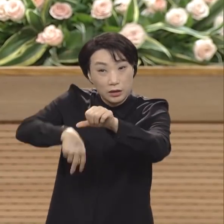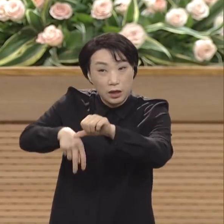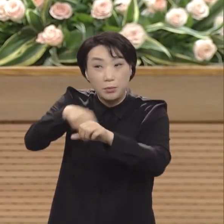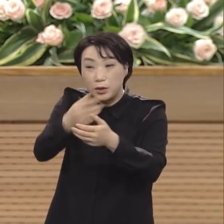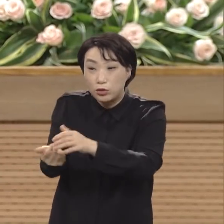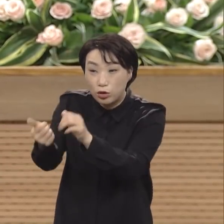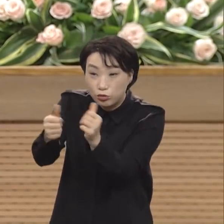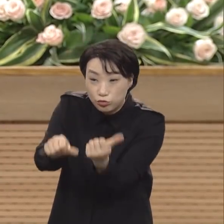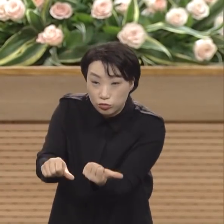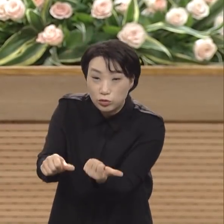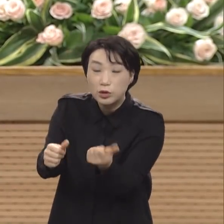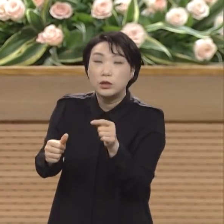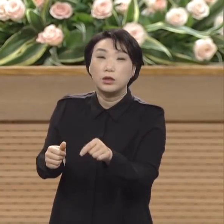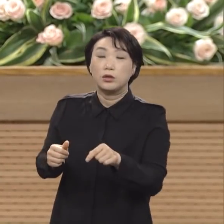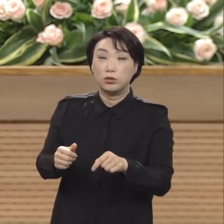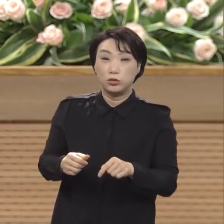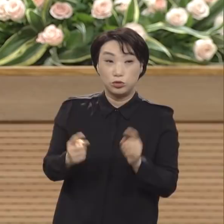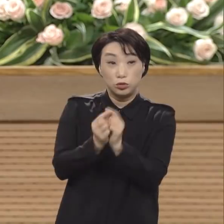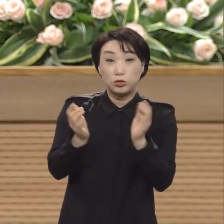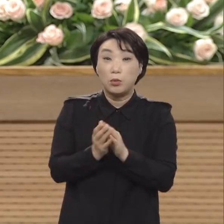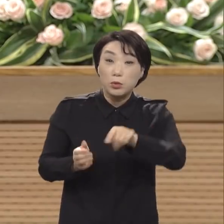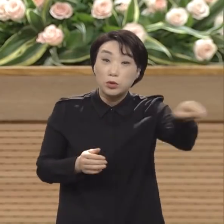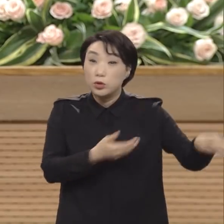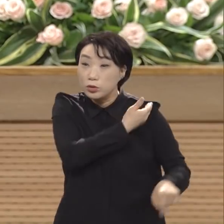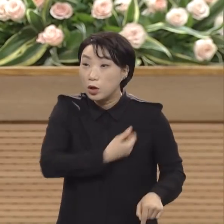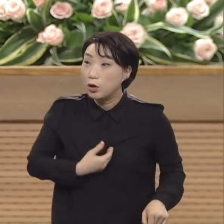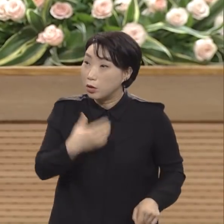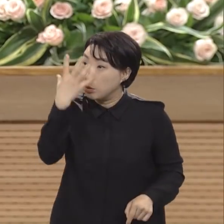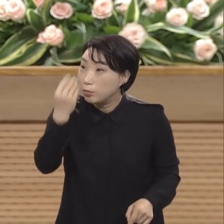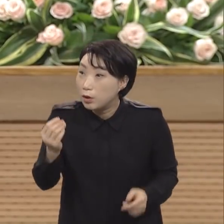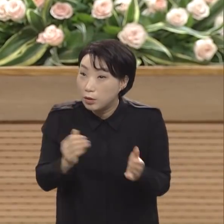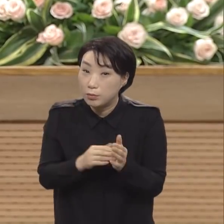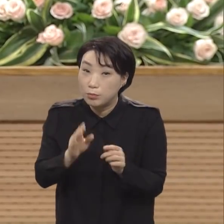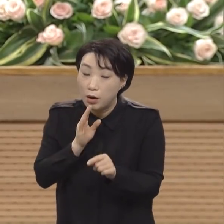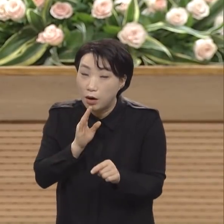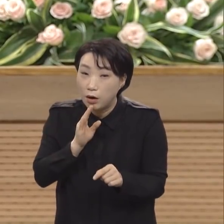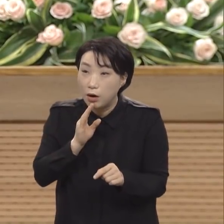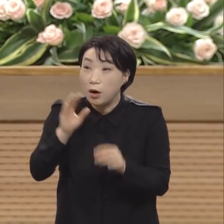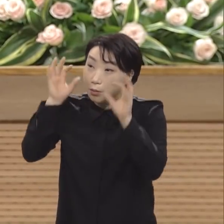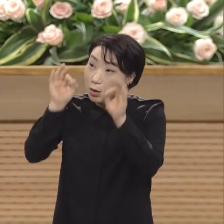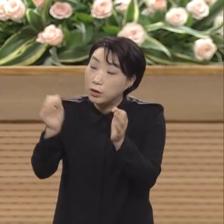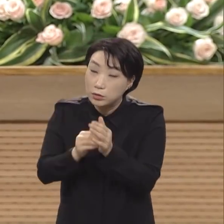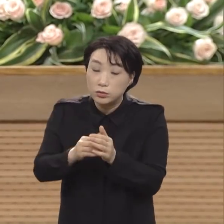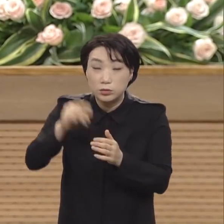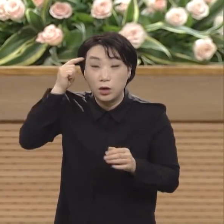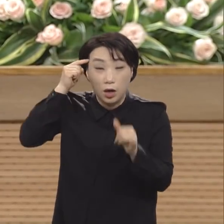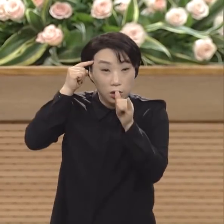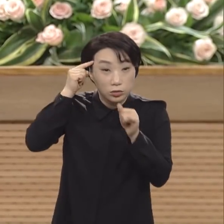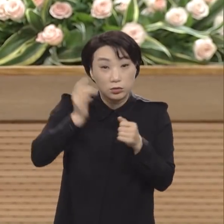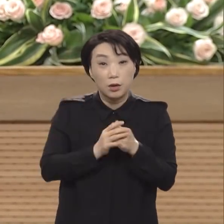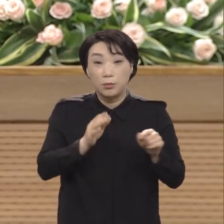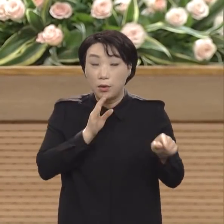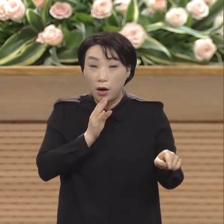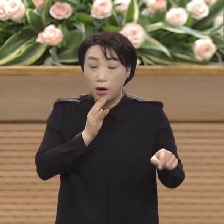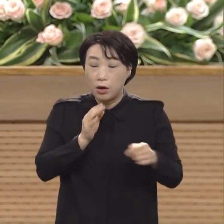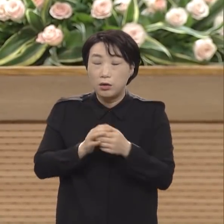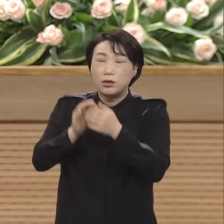그 현장을 자기 눈으로 보았고 생각했기 때문에